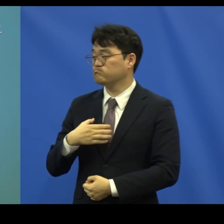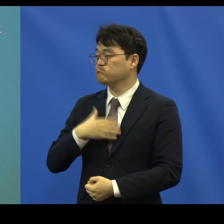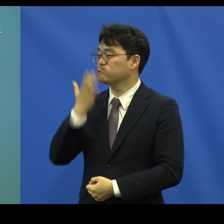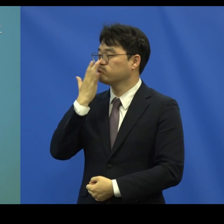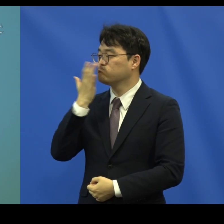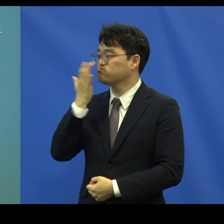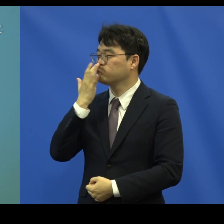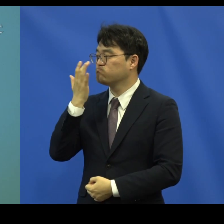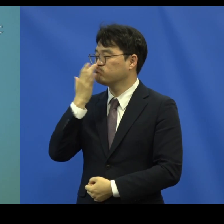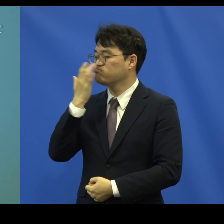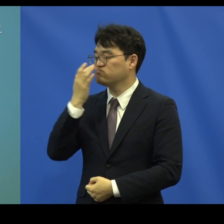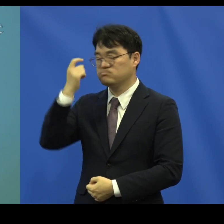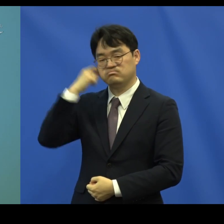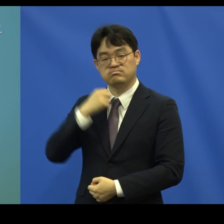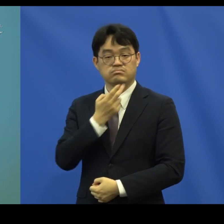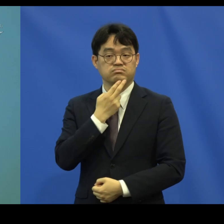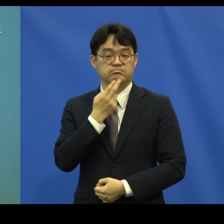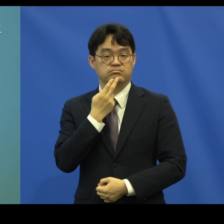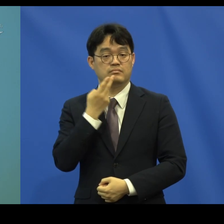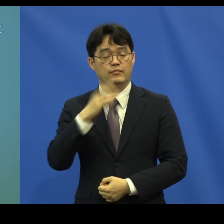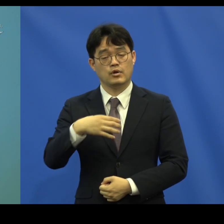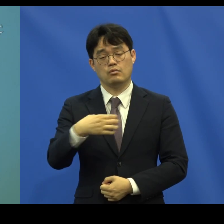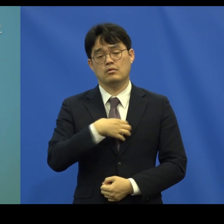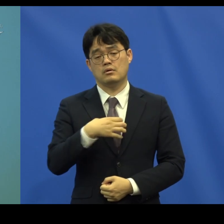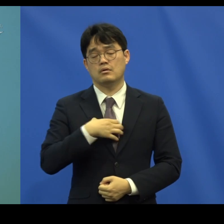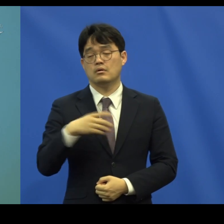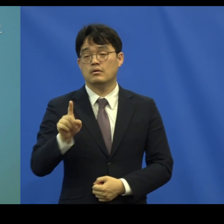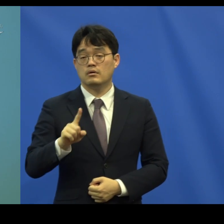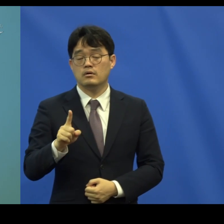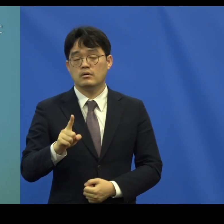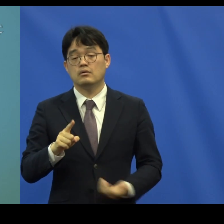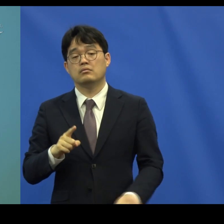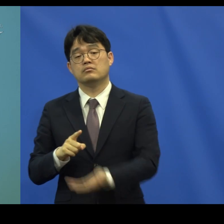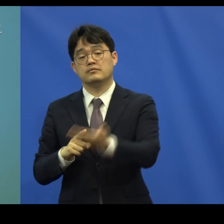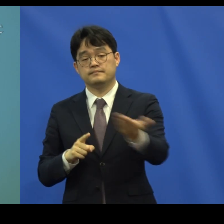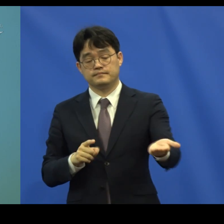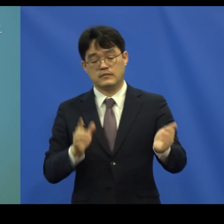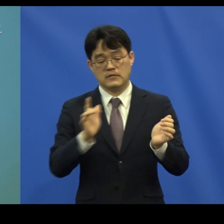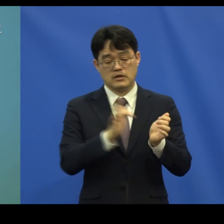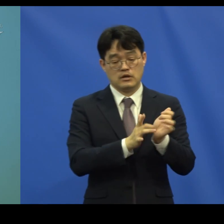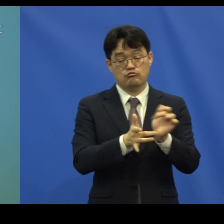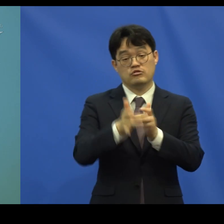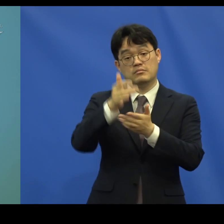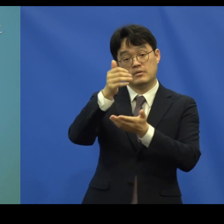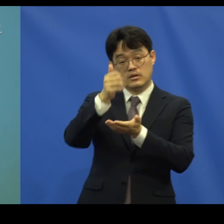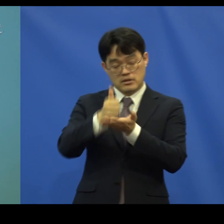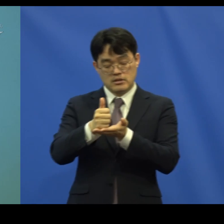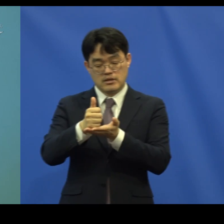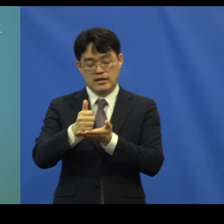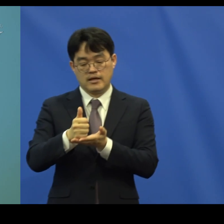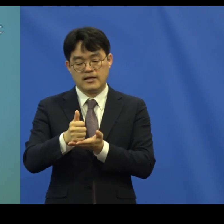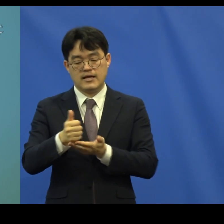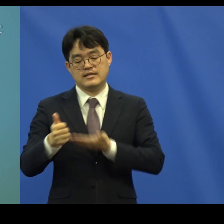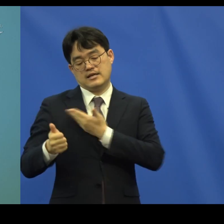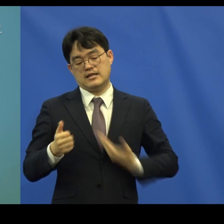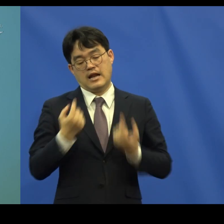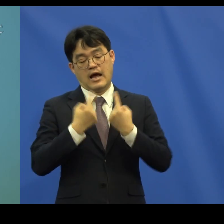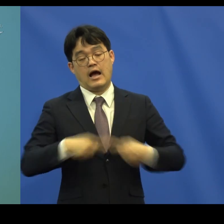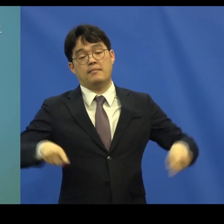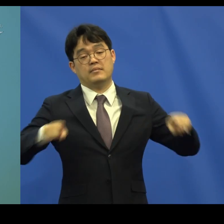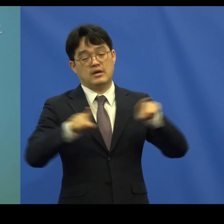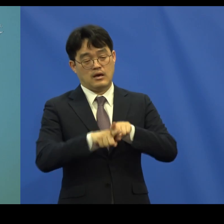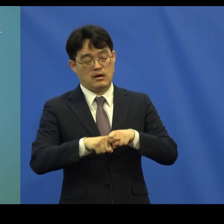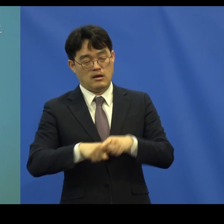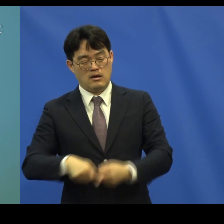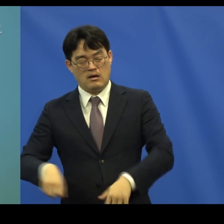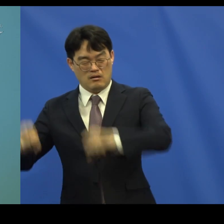위기의 상황은 마치 예수님의 제자들이 풍랑이는 바다 위에서 지금 자초의 위기에 있는 것과 같은 비슷한